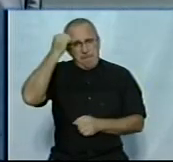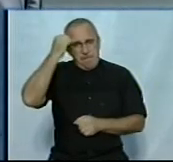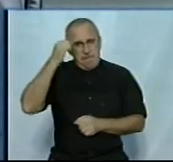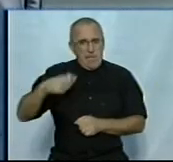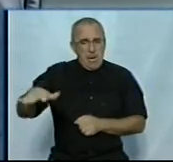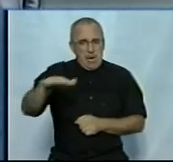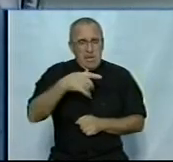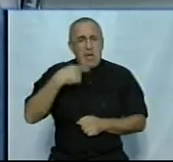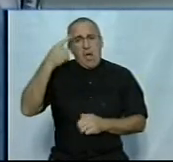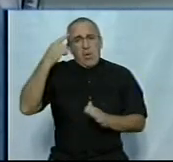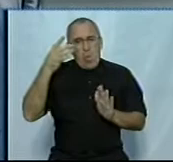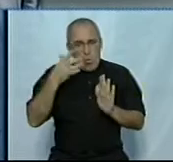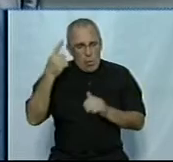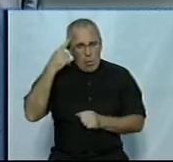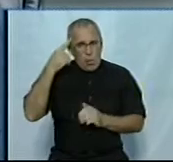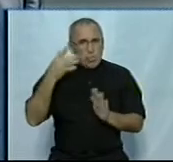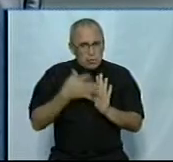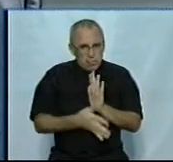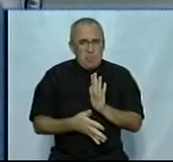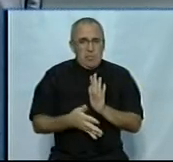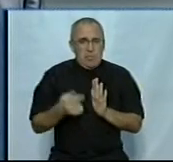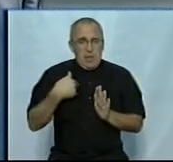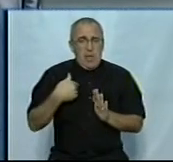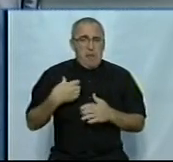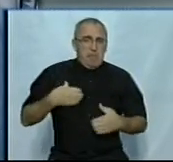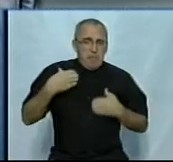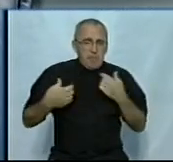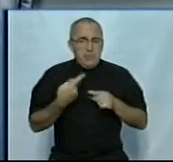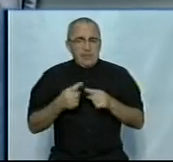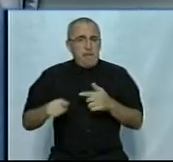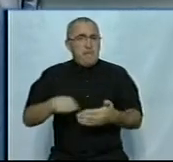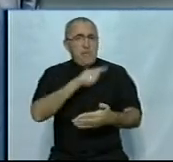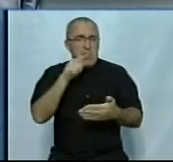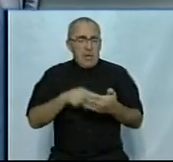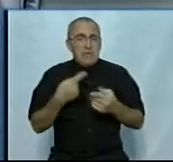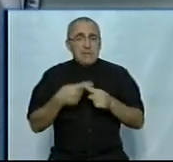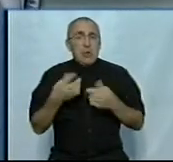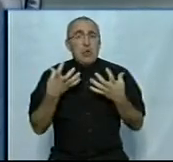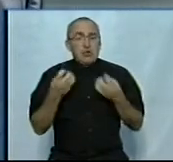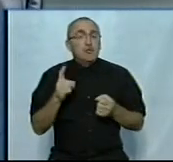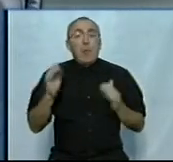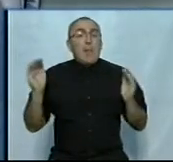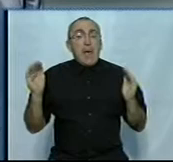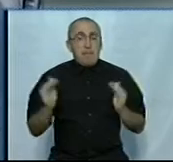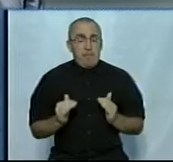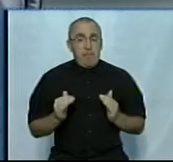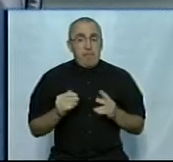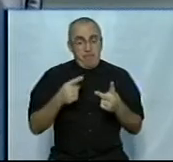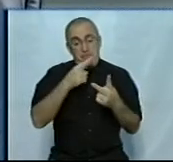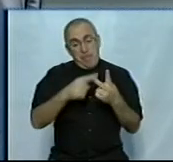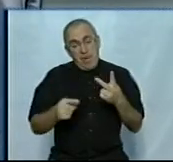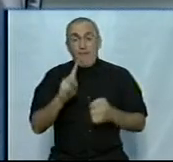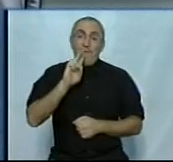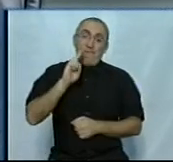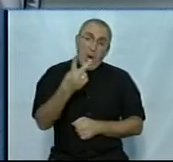не тільки розумію, а я знаю і переймаюся цим питанням, тому що це ще щонайменше 1,5-2